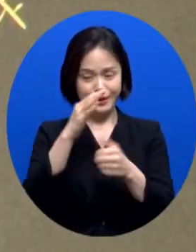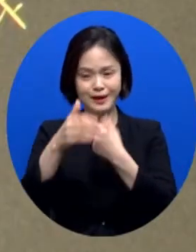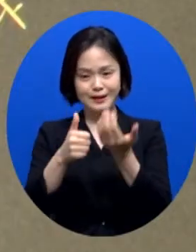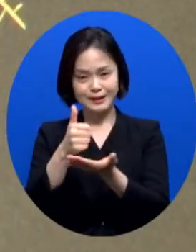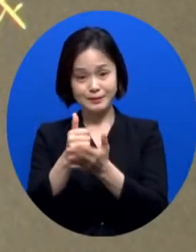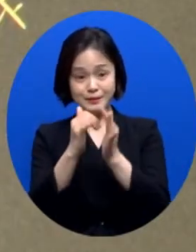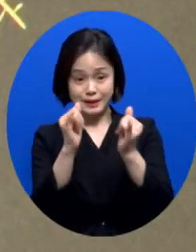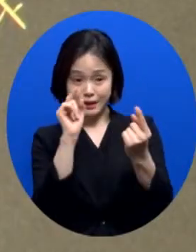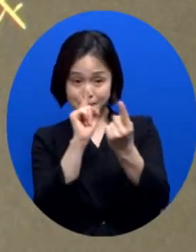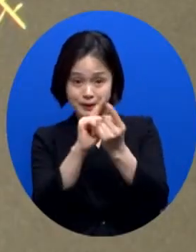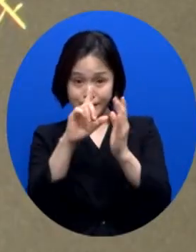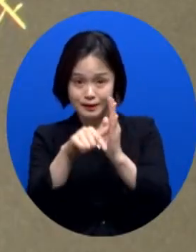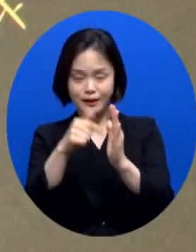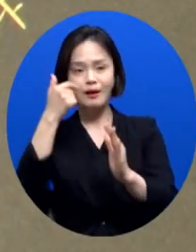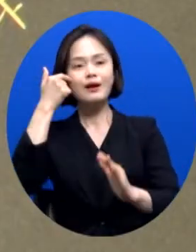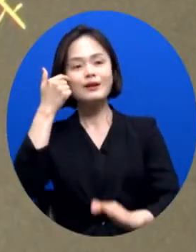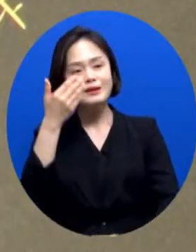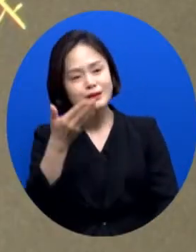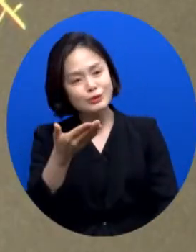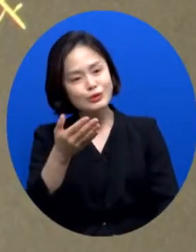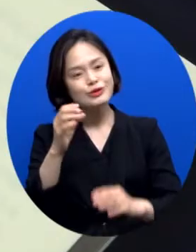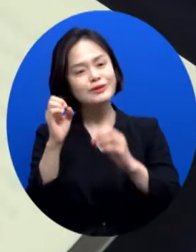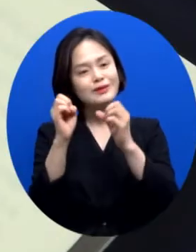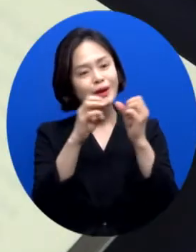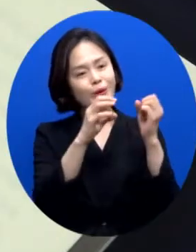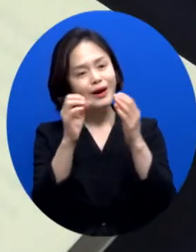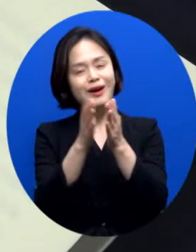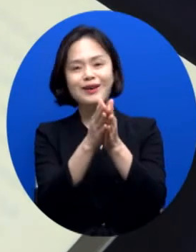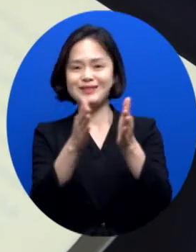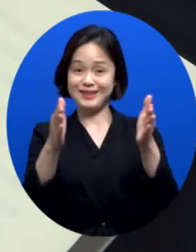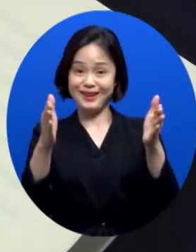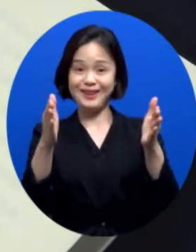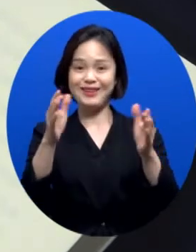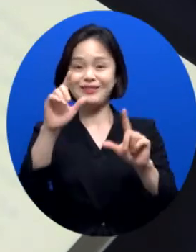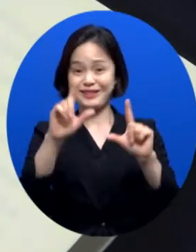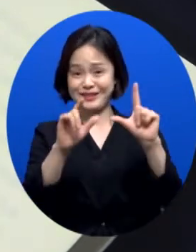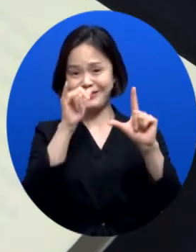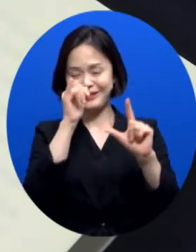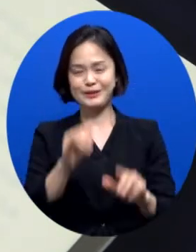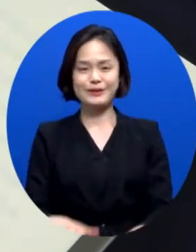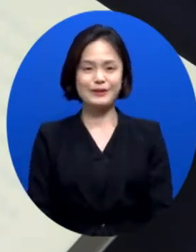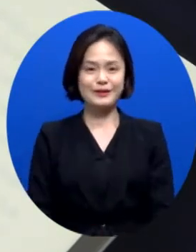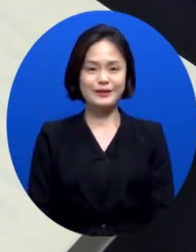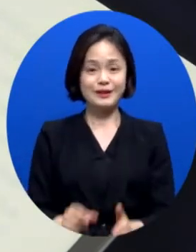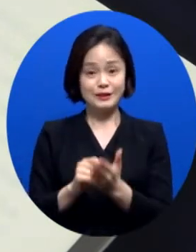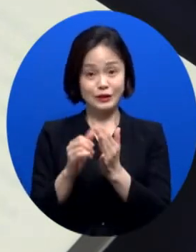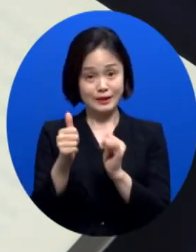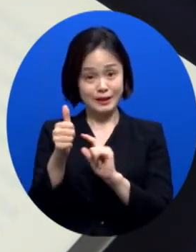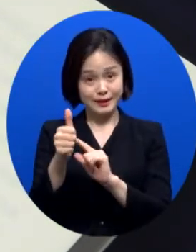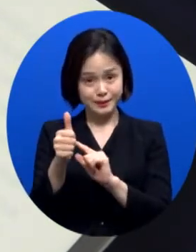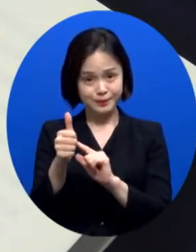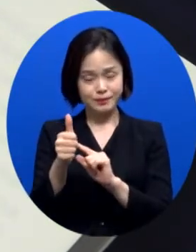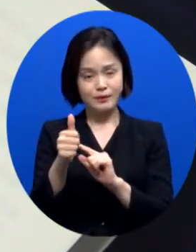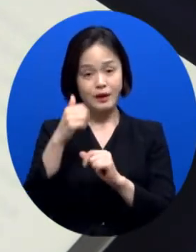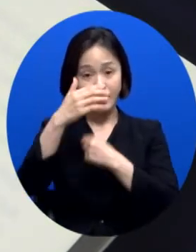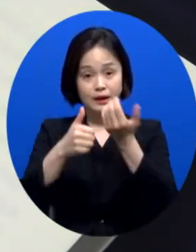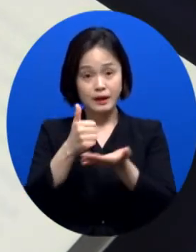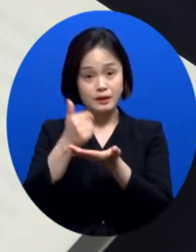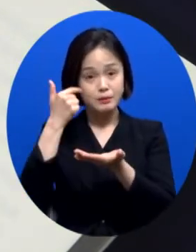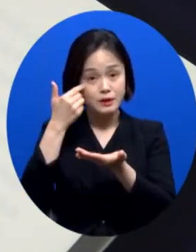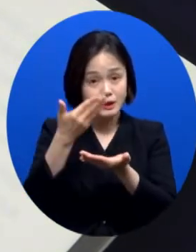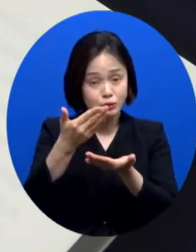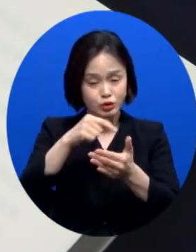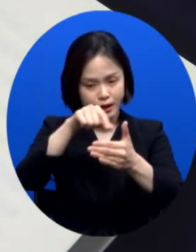만남의 첫 단초를 질문으로 열었습니다. 저자는 이 질문 속에 인간이 가진 근본적인 문제와